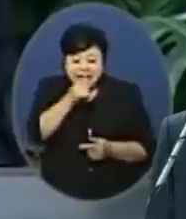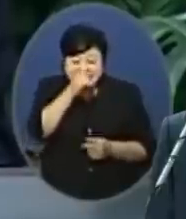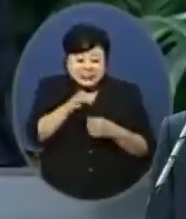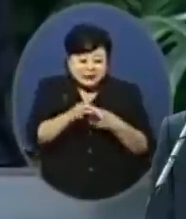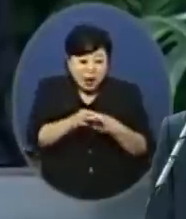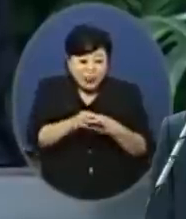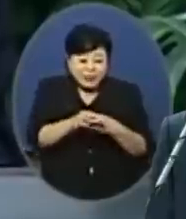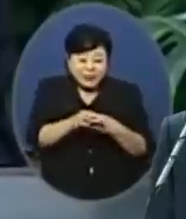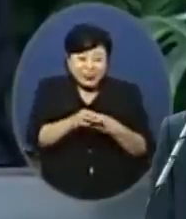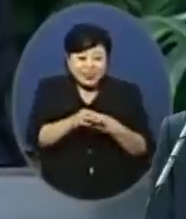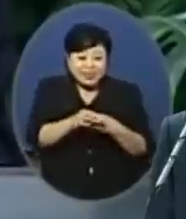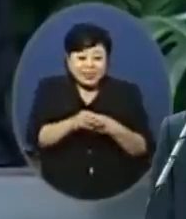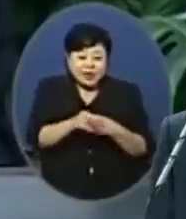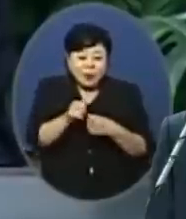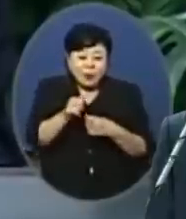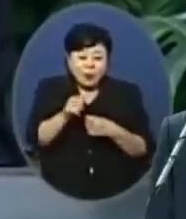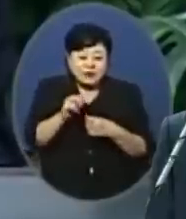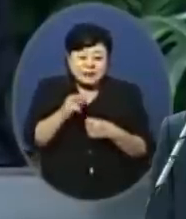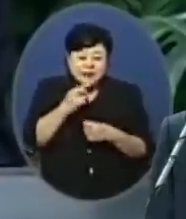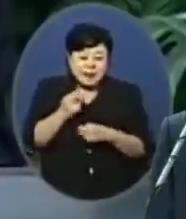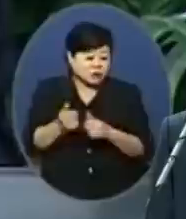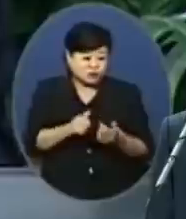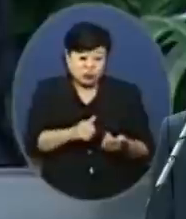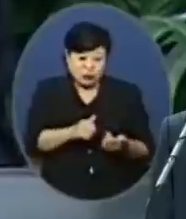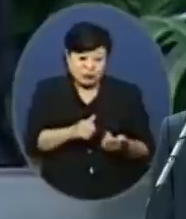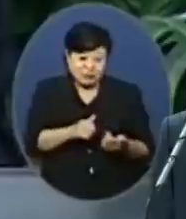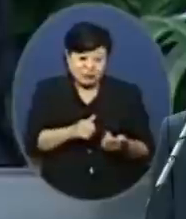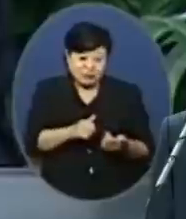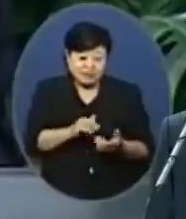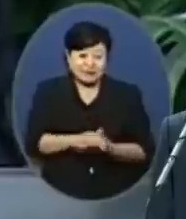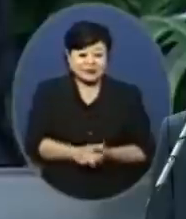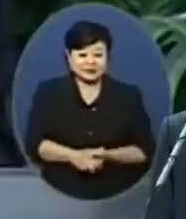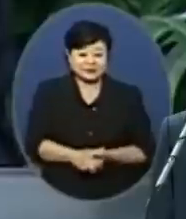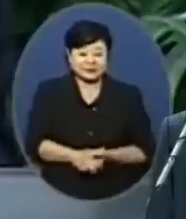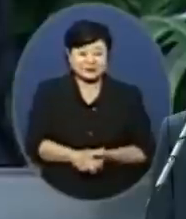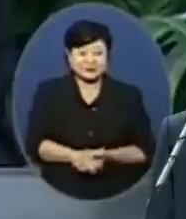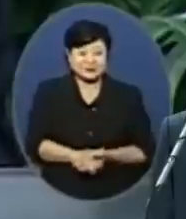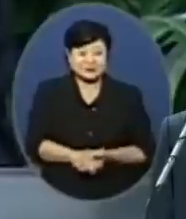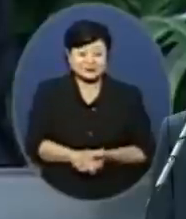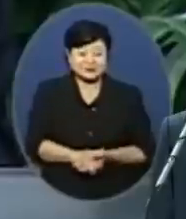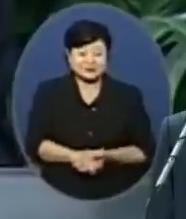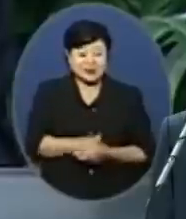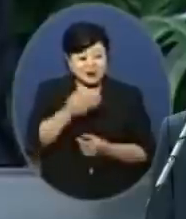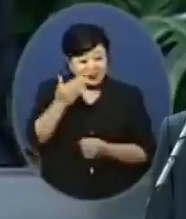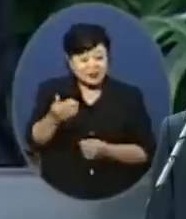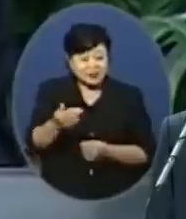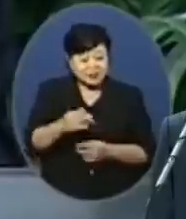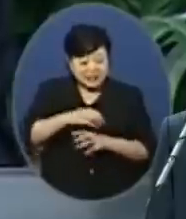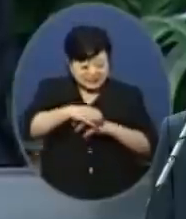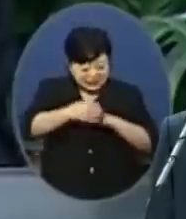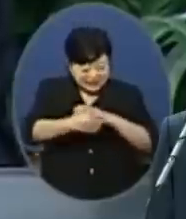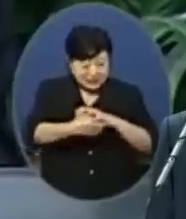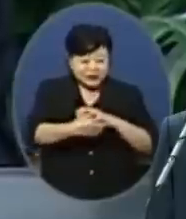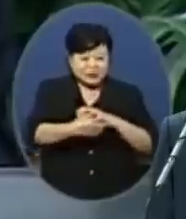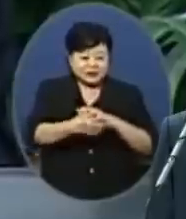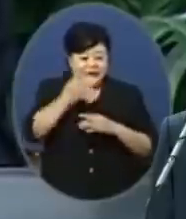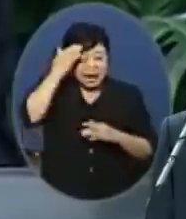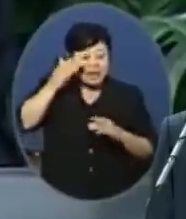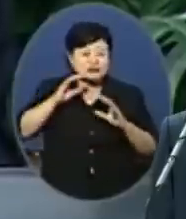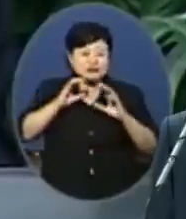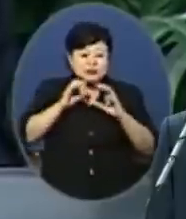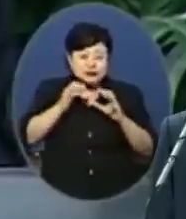주머니에 넣고 난 다음부터는 5%밖에 안 죽었어요. 여러분 세계적으로 우리